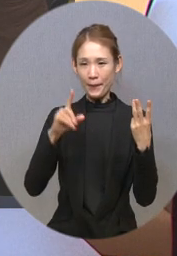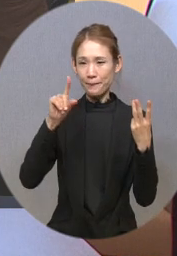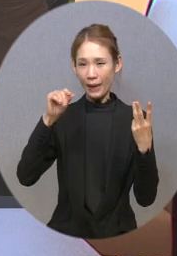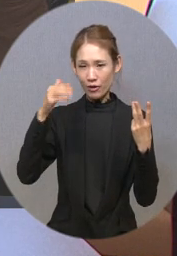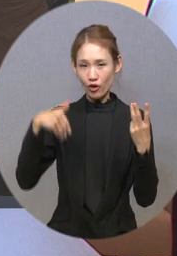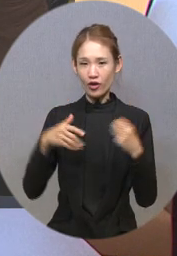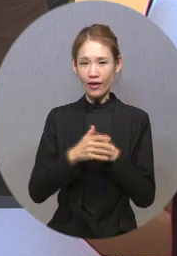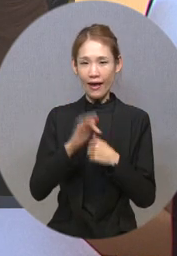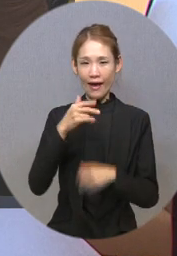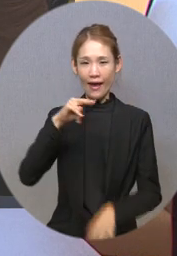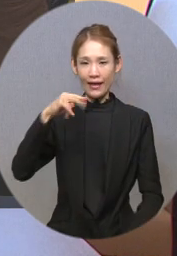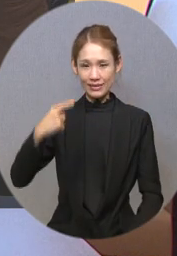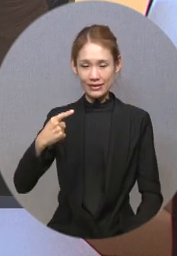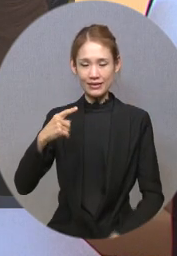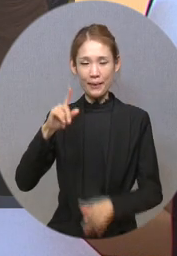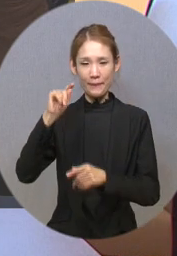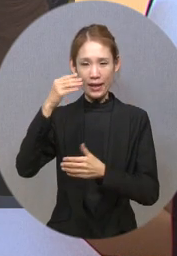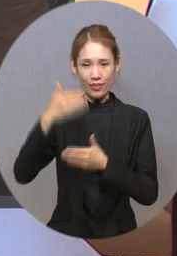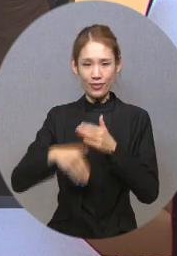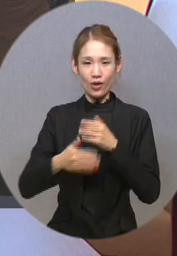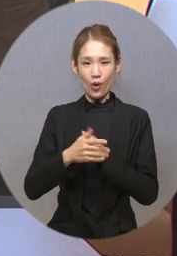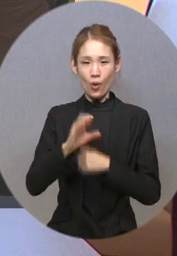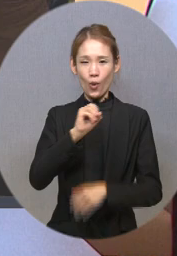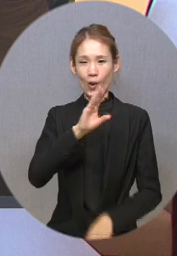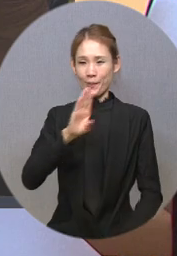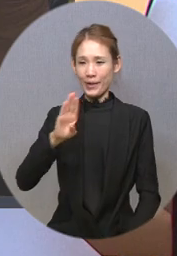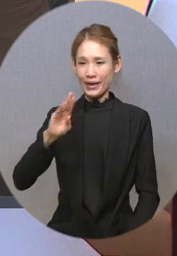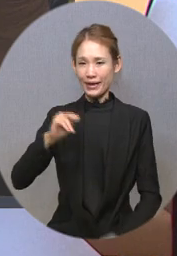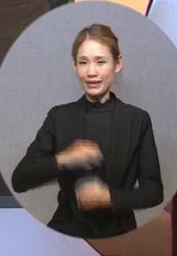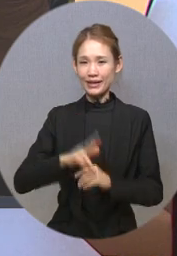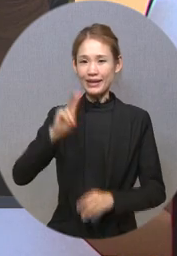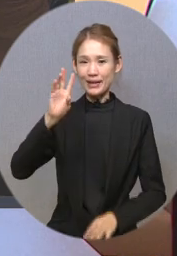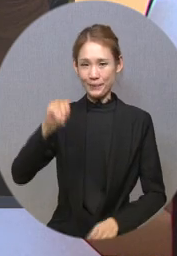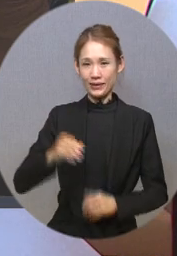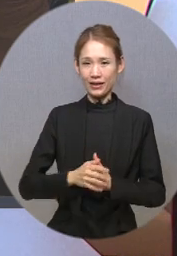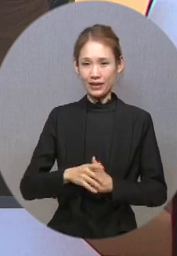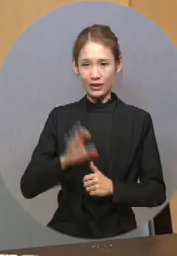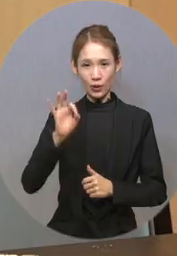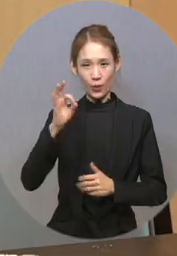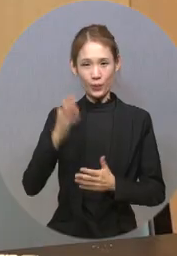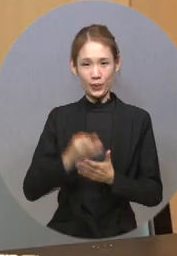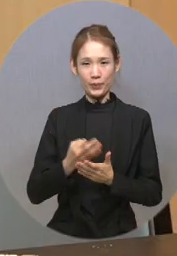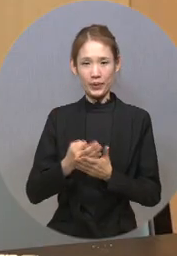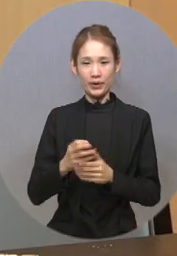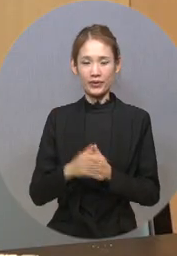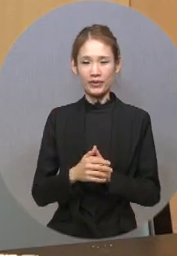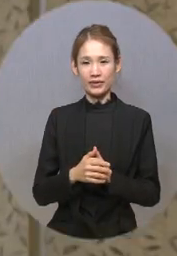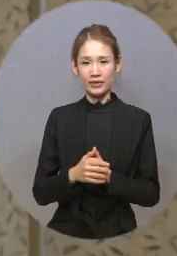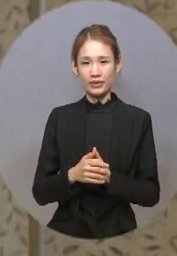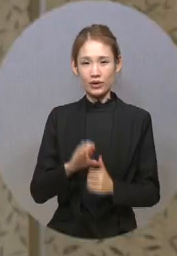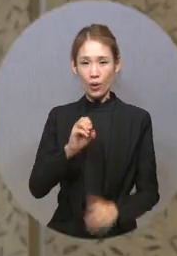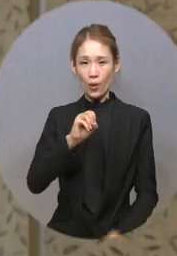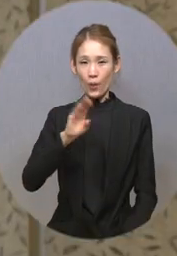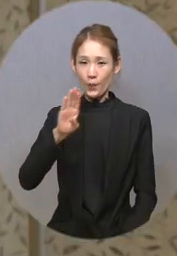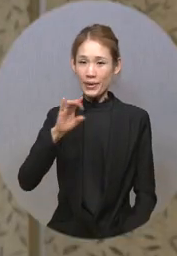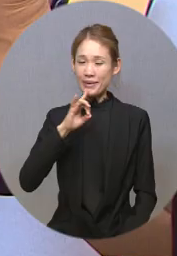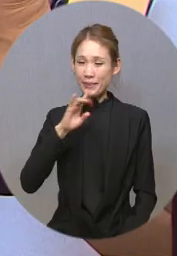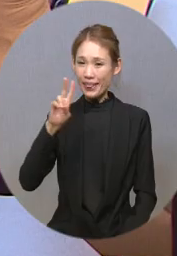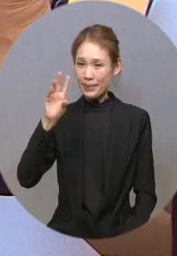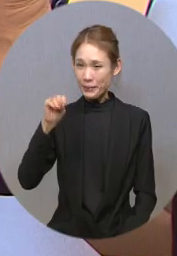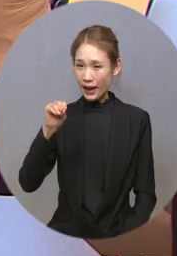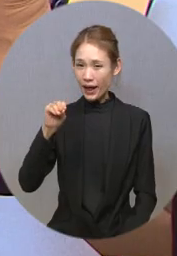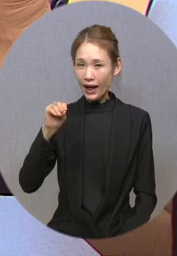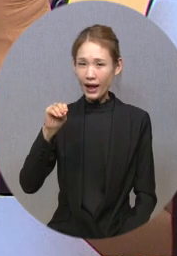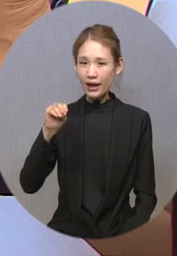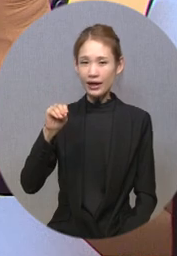해저드 10,000원 토해내고 오비. 오비는 20,000원. 그러니까 그 돈을 지켜야 되는 거네. 그리고 오비만 20,000원이야? 그치.